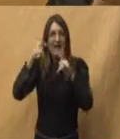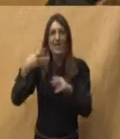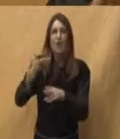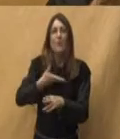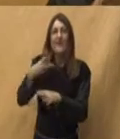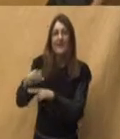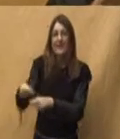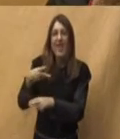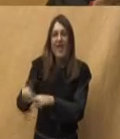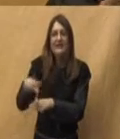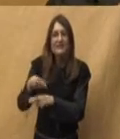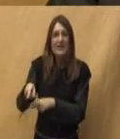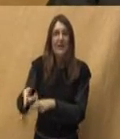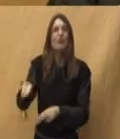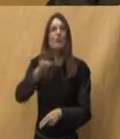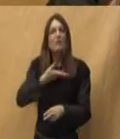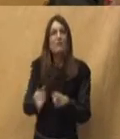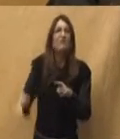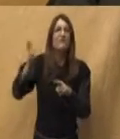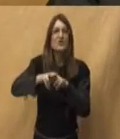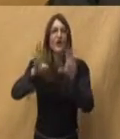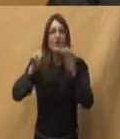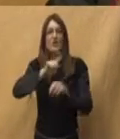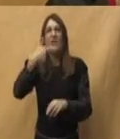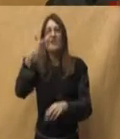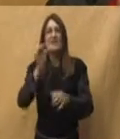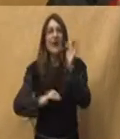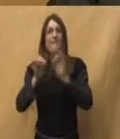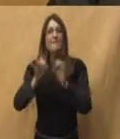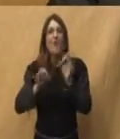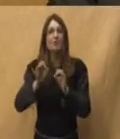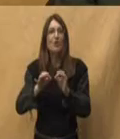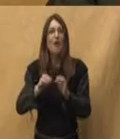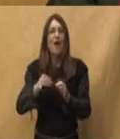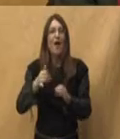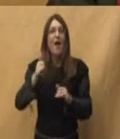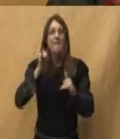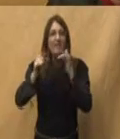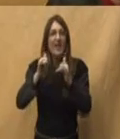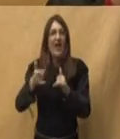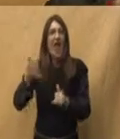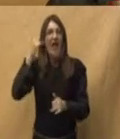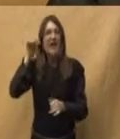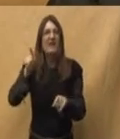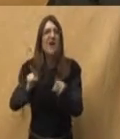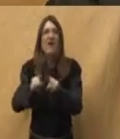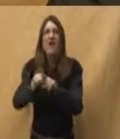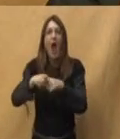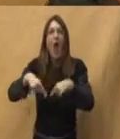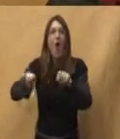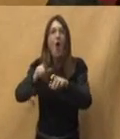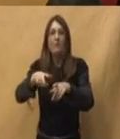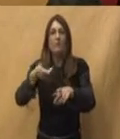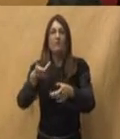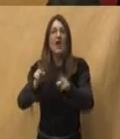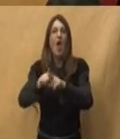daju 10 do 15, pa čak i 20% više mlijeka. Znači, krave se raubuju. Krave su postale tvornice. Iz